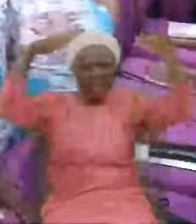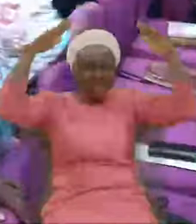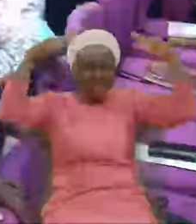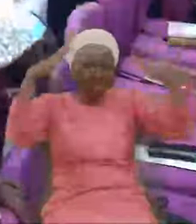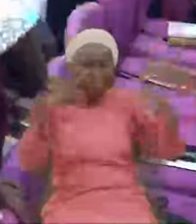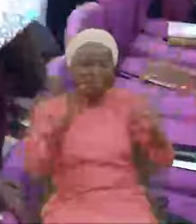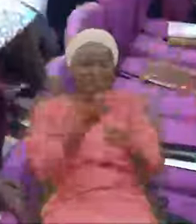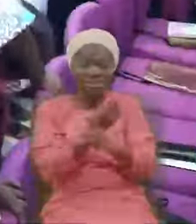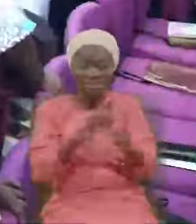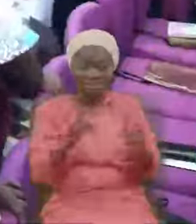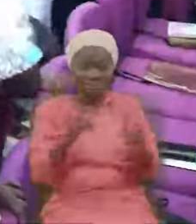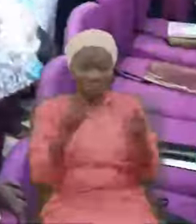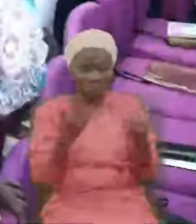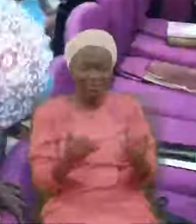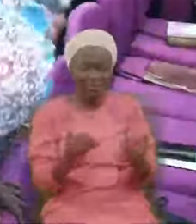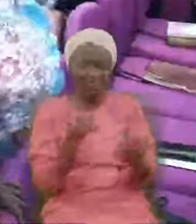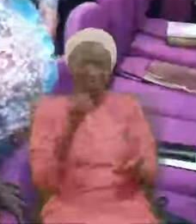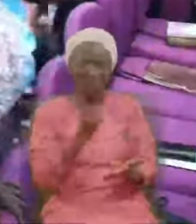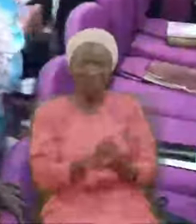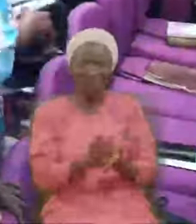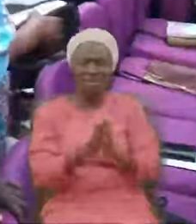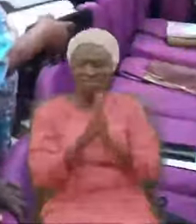La pluie de délivrance.